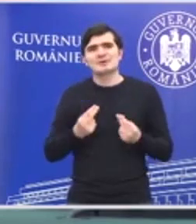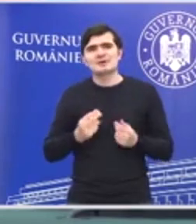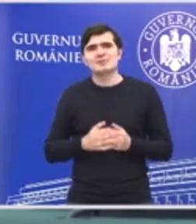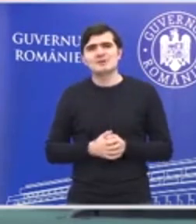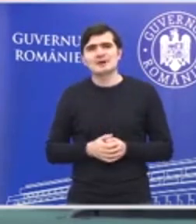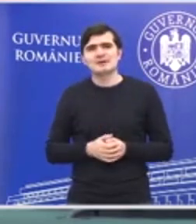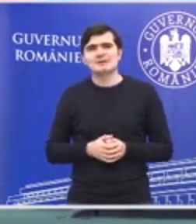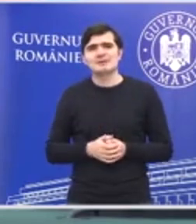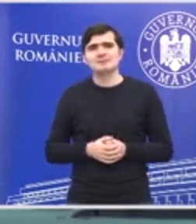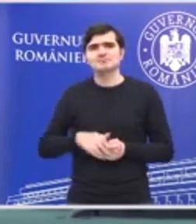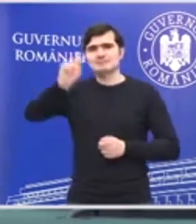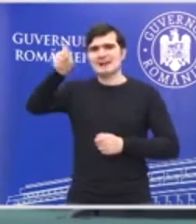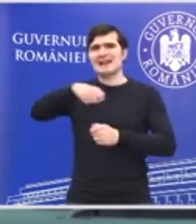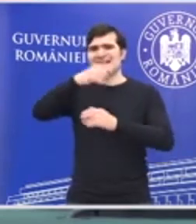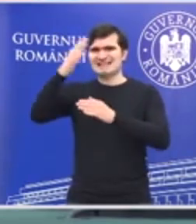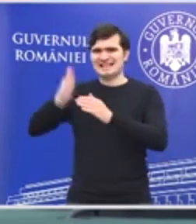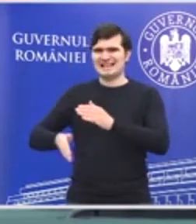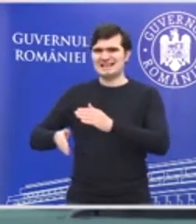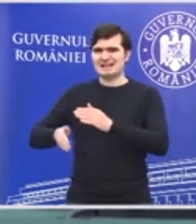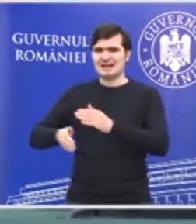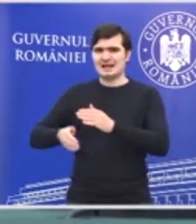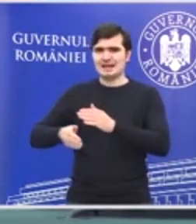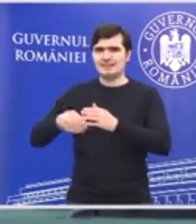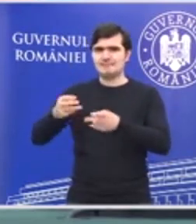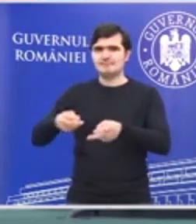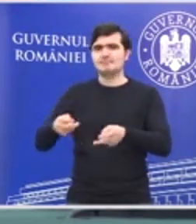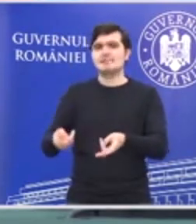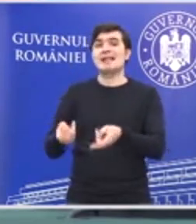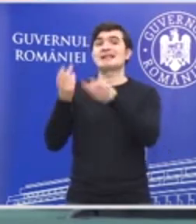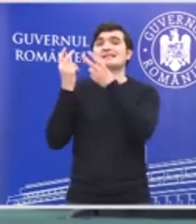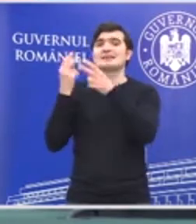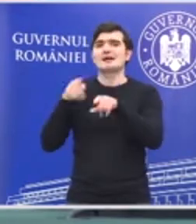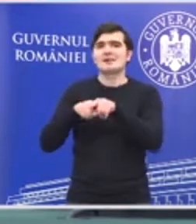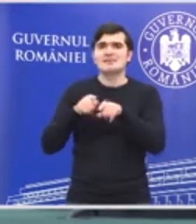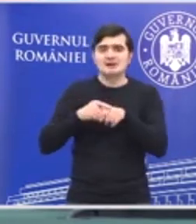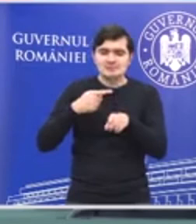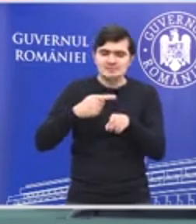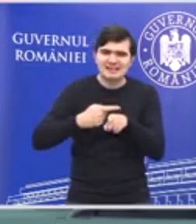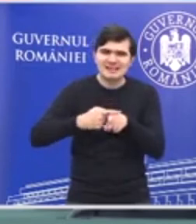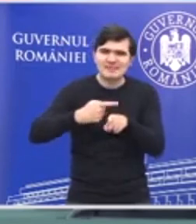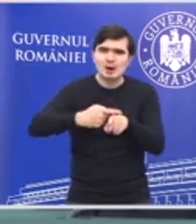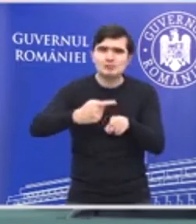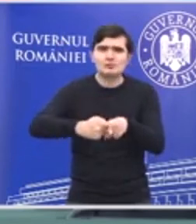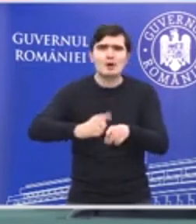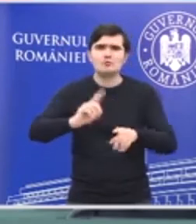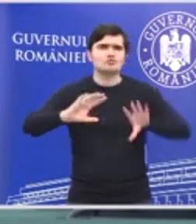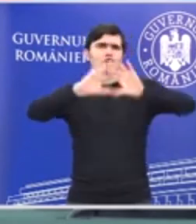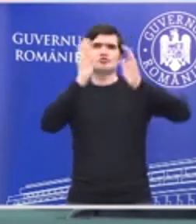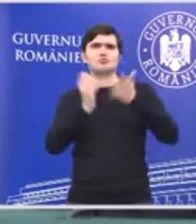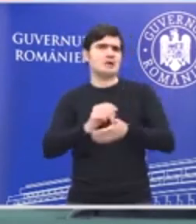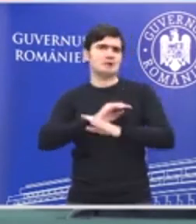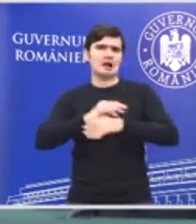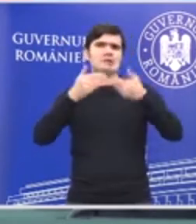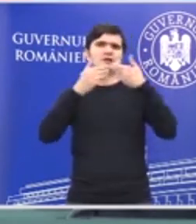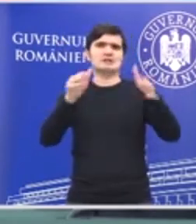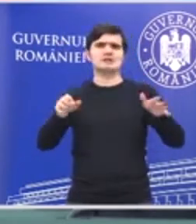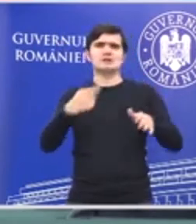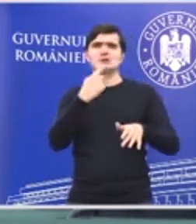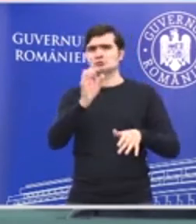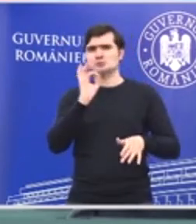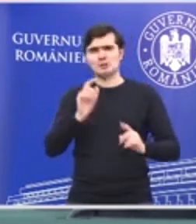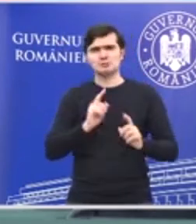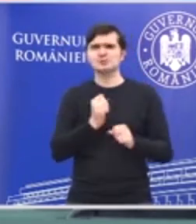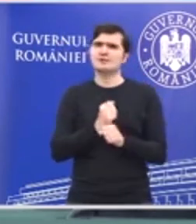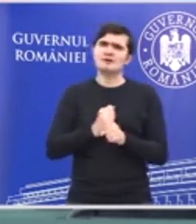ridicarea restricțiilor se face step by step, etapă cu etapă și nu se renunță la toate. Se face o analiză după